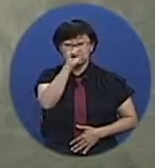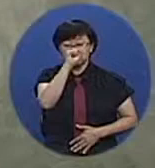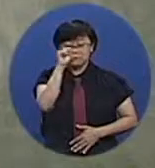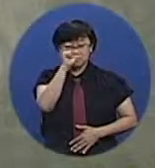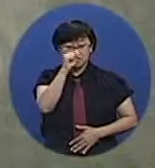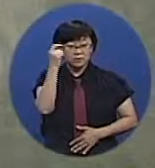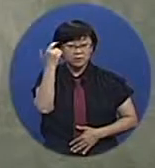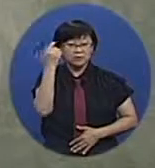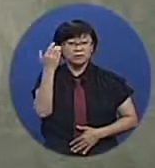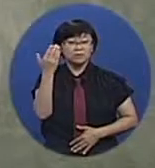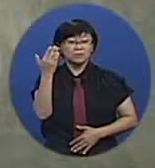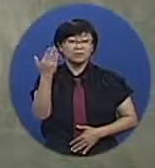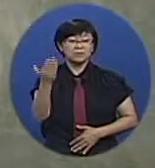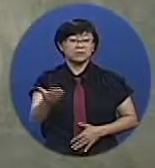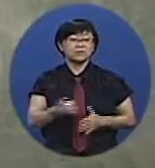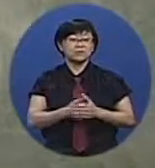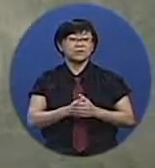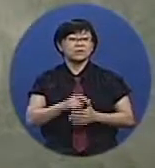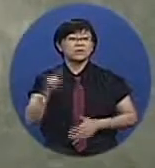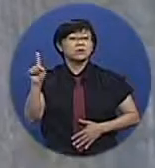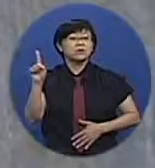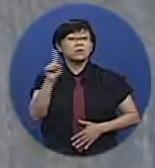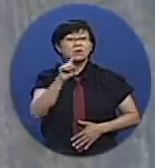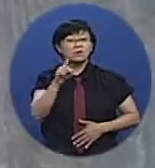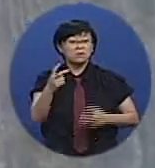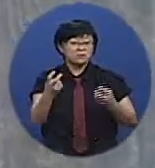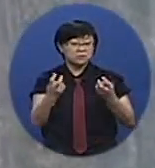어쩌면 좋아요